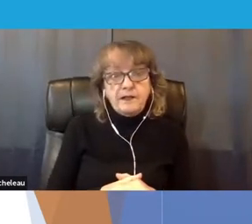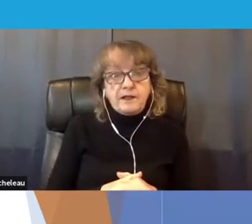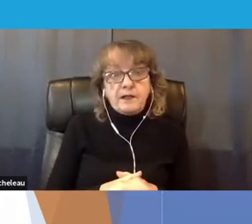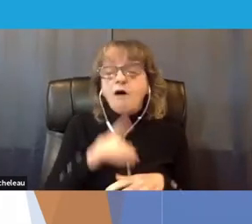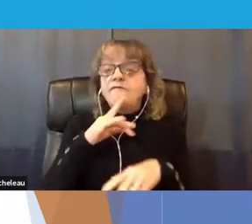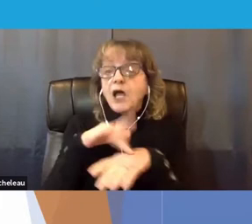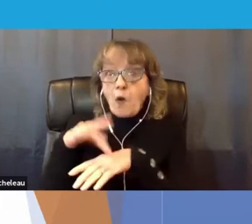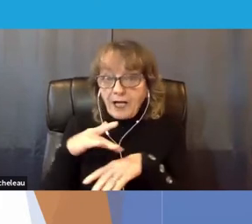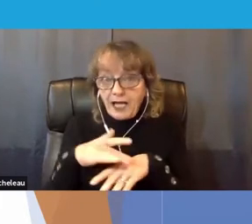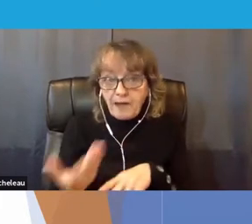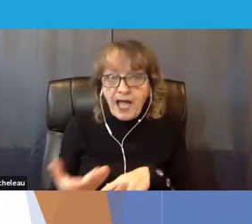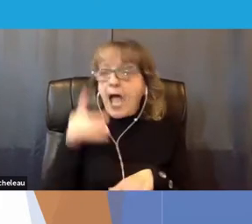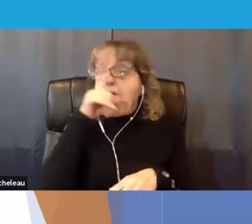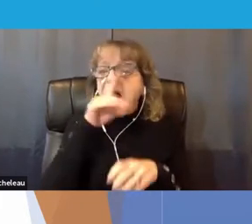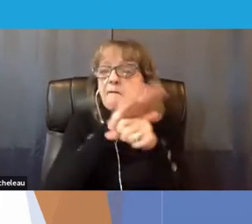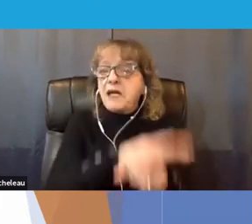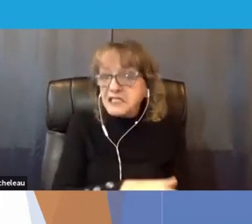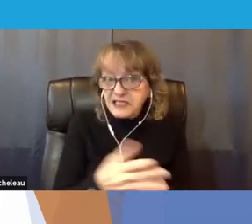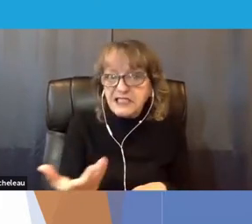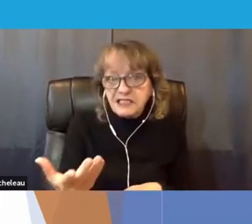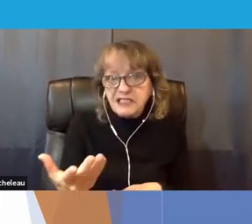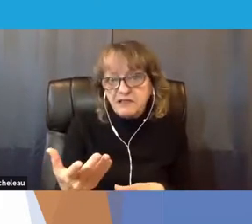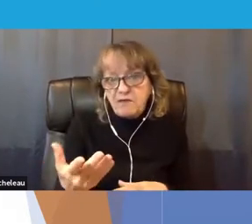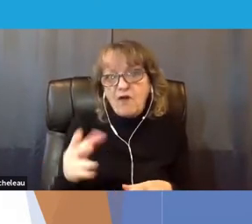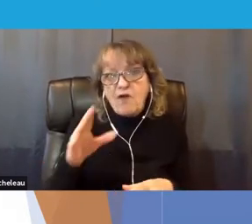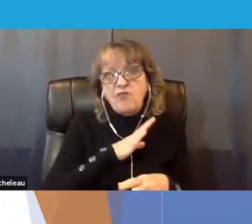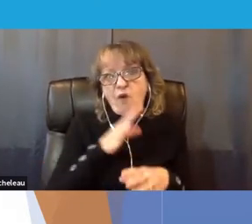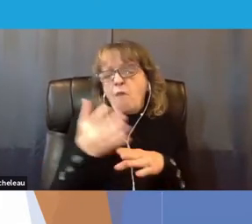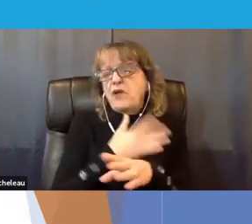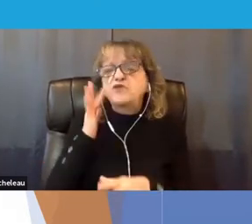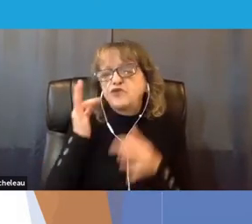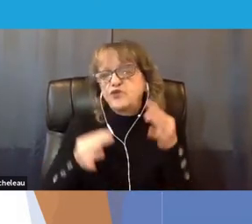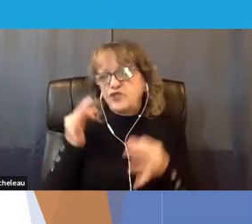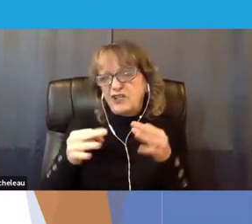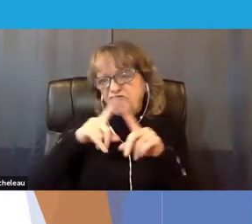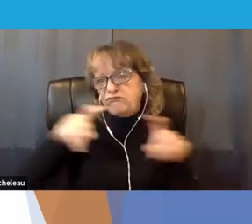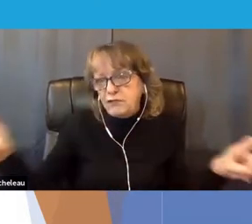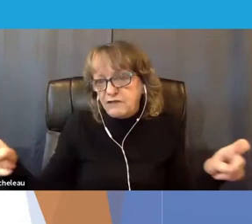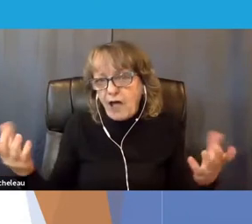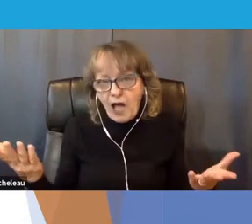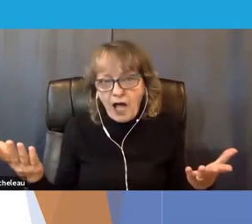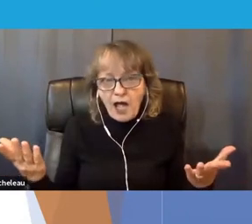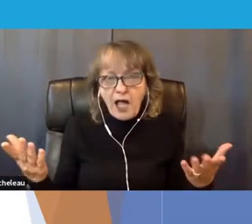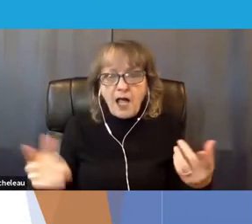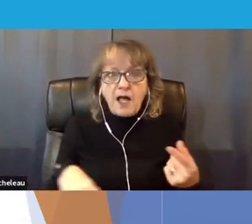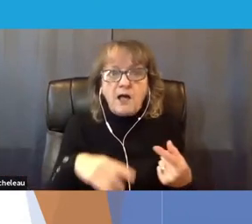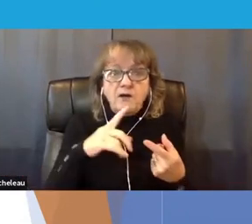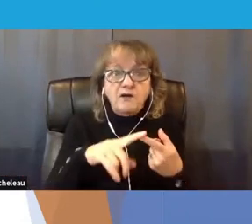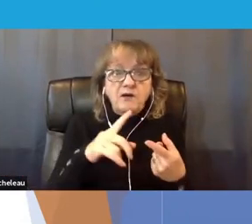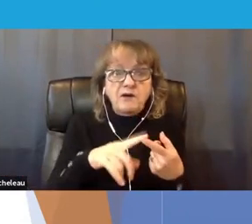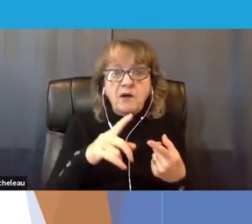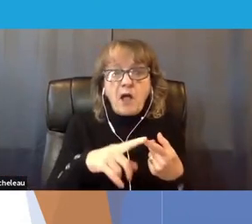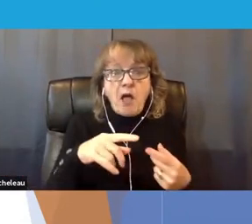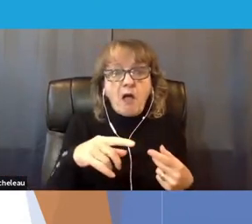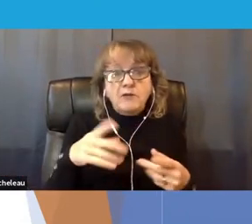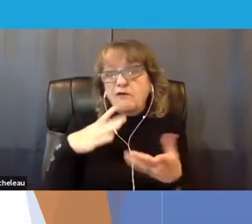Concrètement, le catastisme entraîne des préjugés divers, tels que les femmes handicapées sont indépendantes